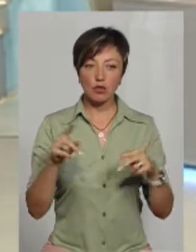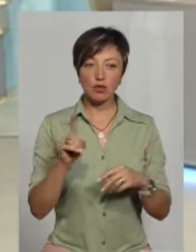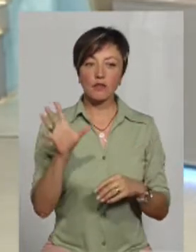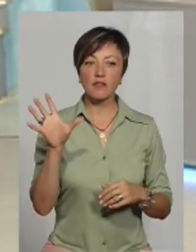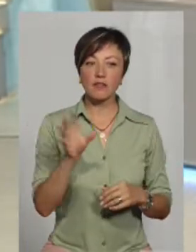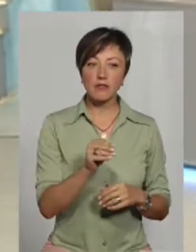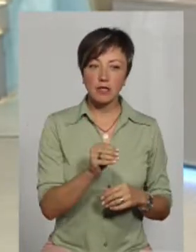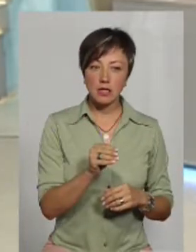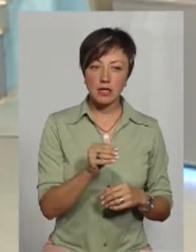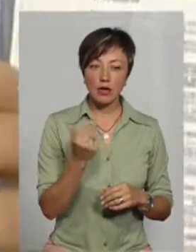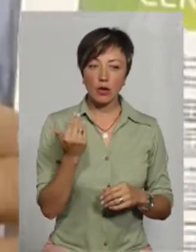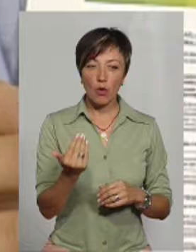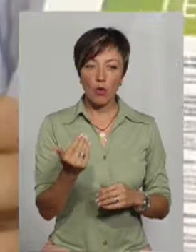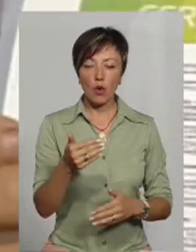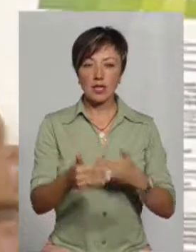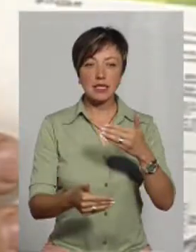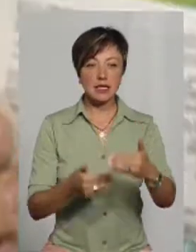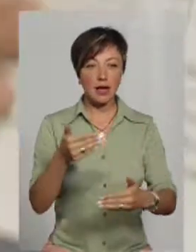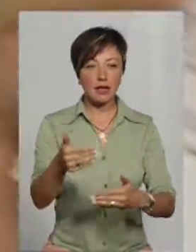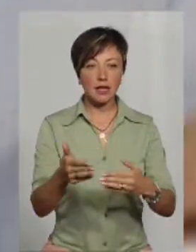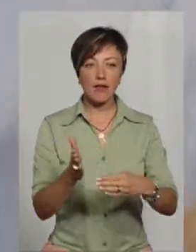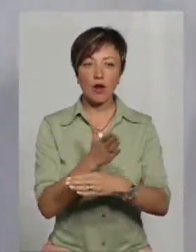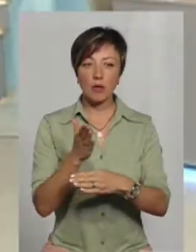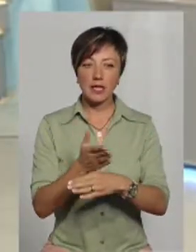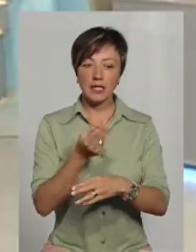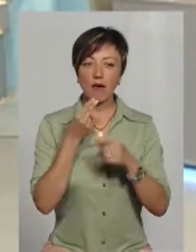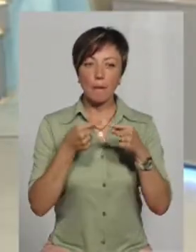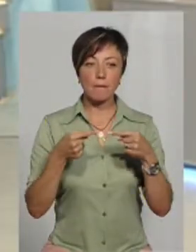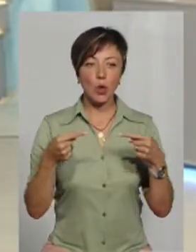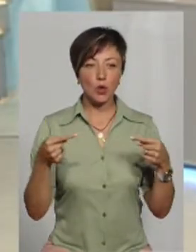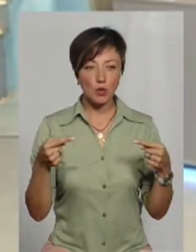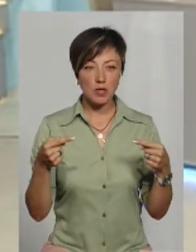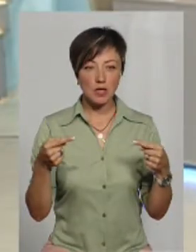що всі його стадії виробництва продукції